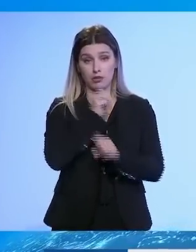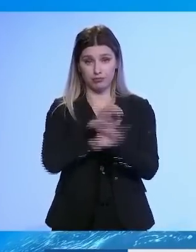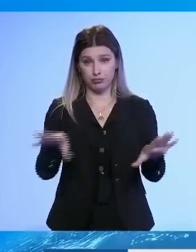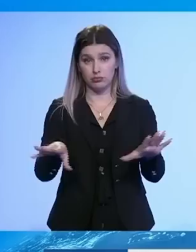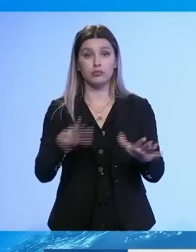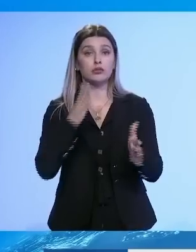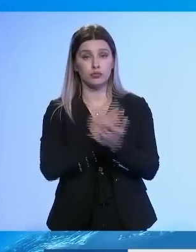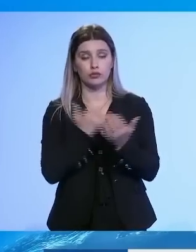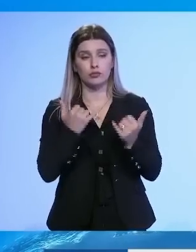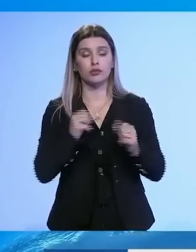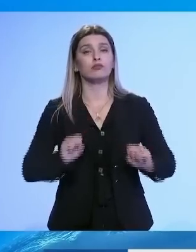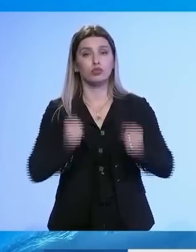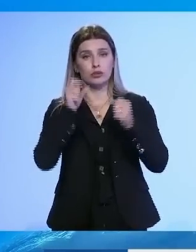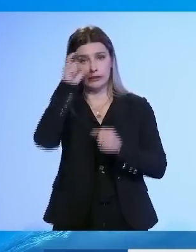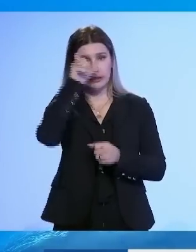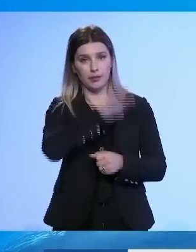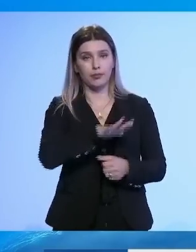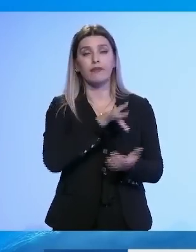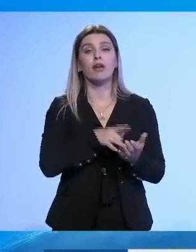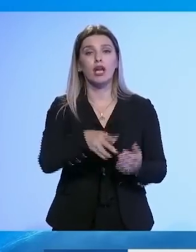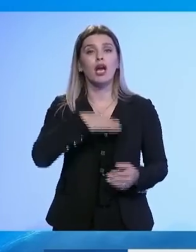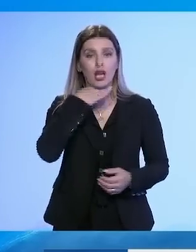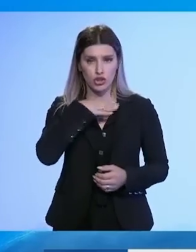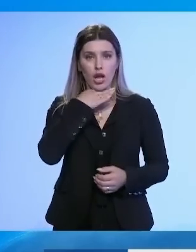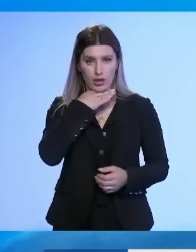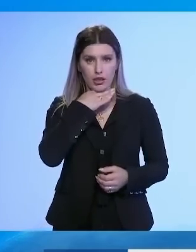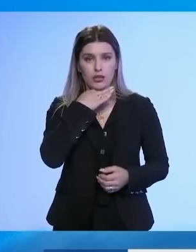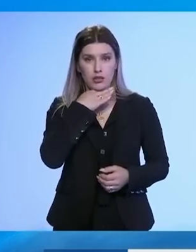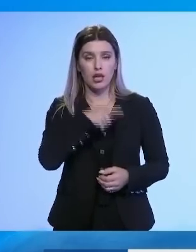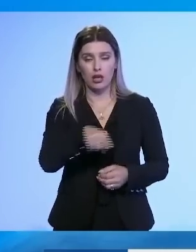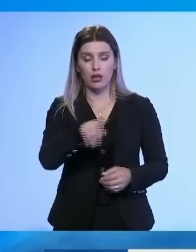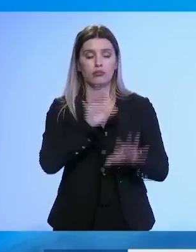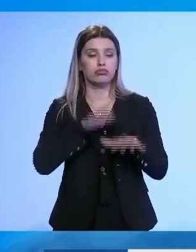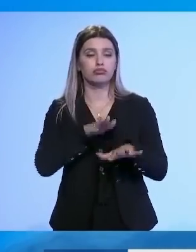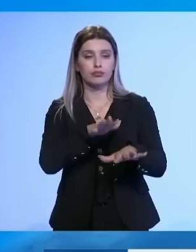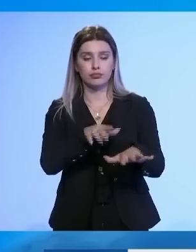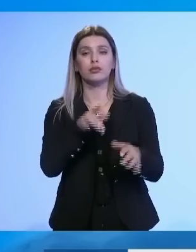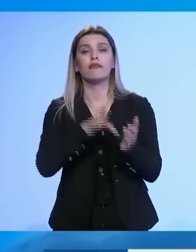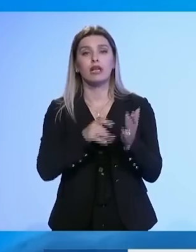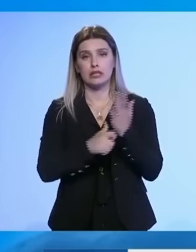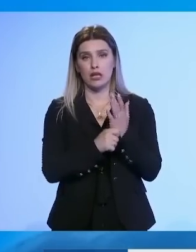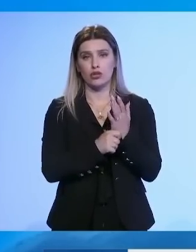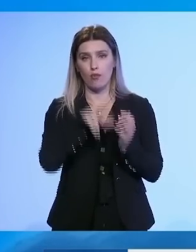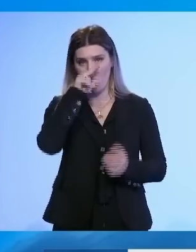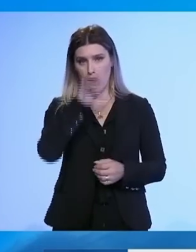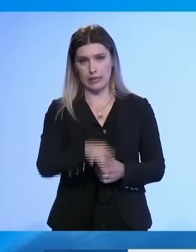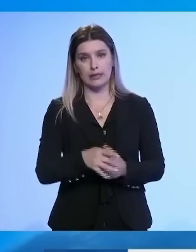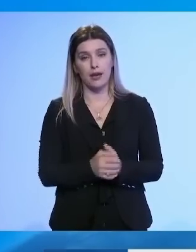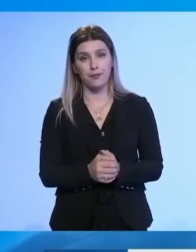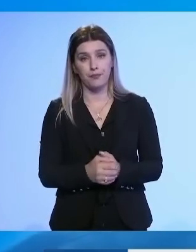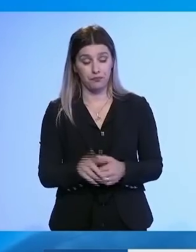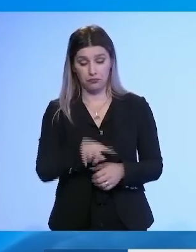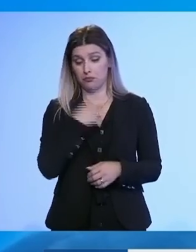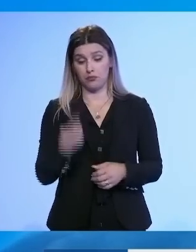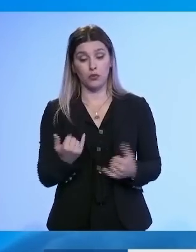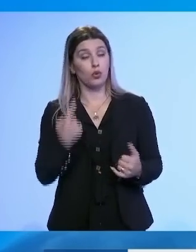ka nisur një protestë e serbëve në Gračanicë, të cilët ndjekën revolte, u mblodhën para stacionit policor. Deri më tani nuk